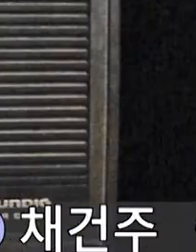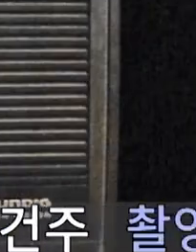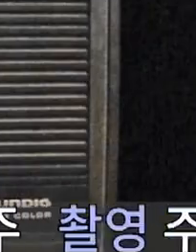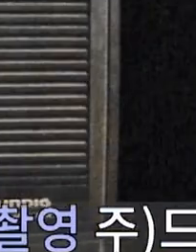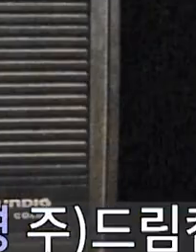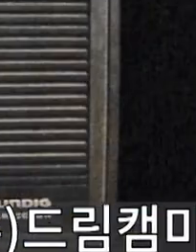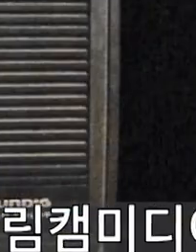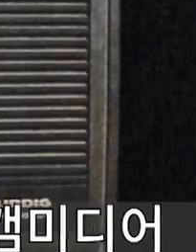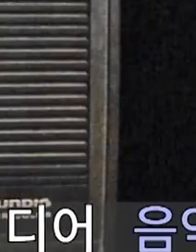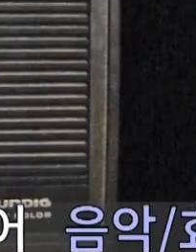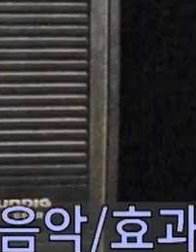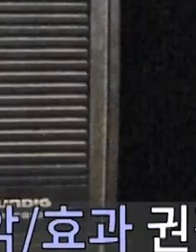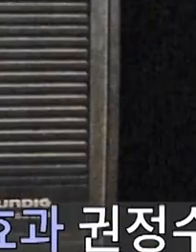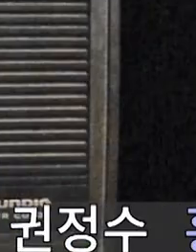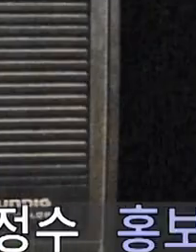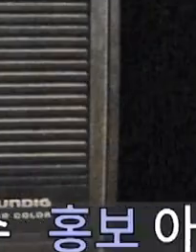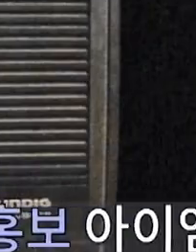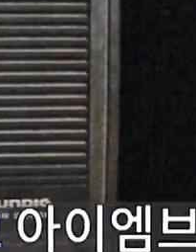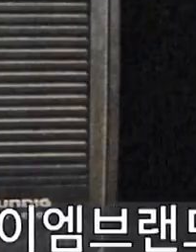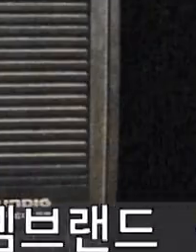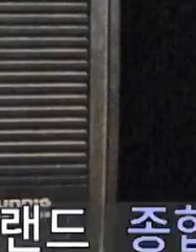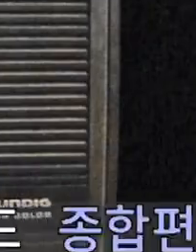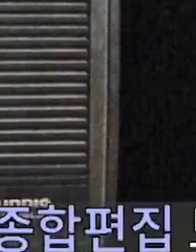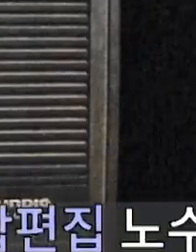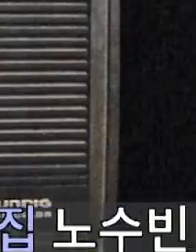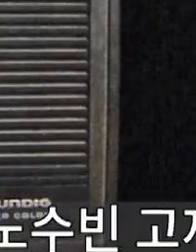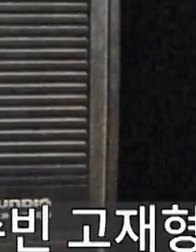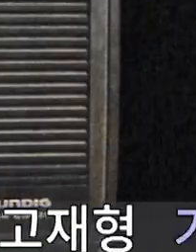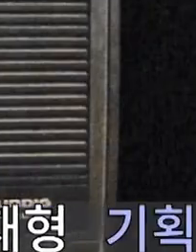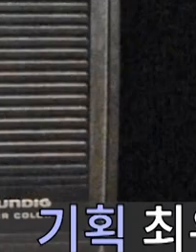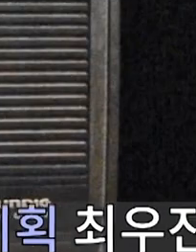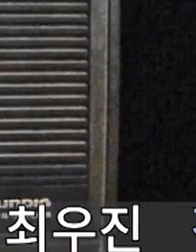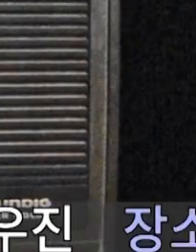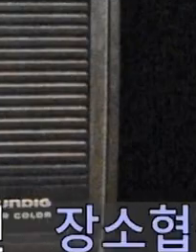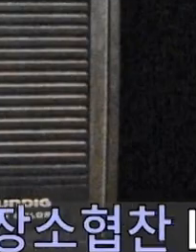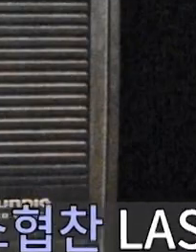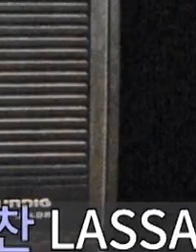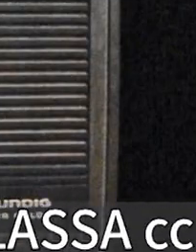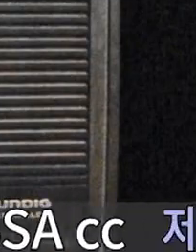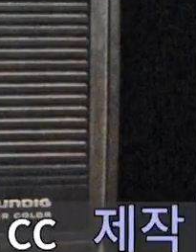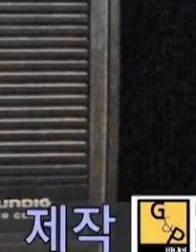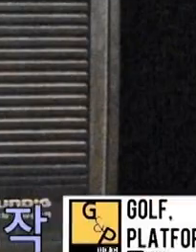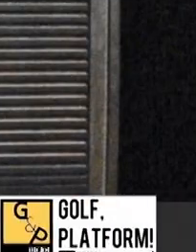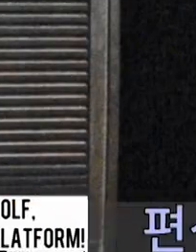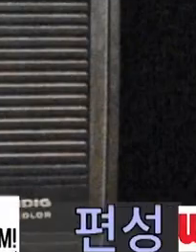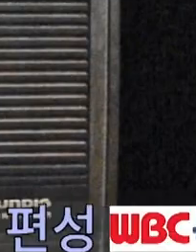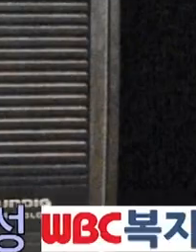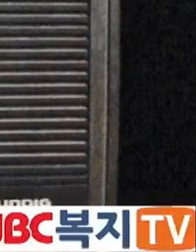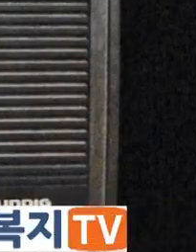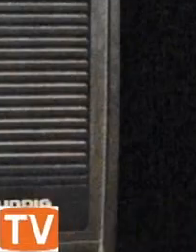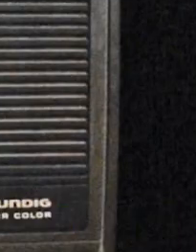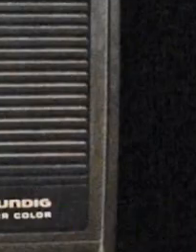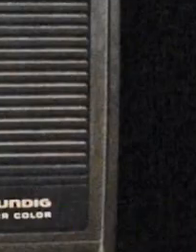이건 진짜 멋있었어. 진짜 잘 쳤어! 무조건 무조건 무조건 무조건 무조건 무조건 무조건